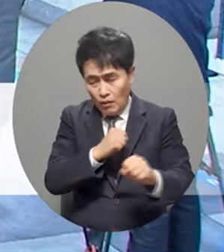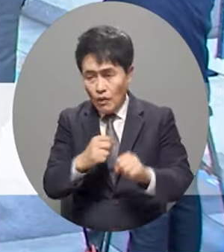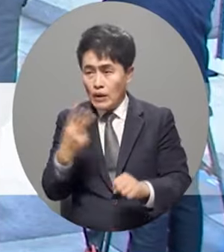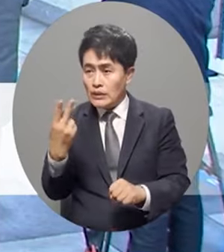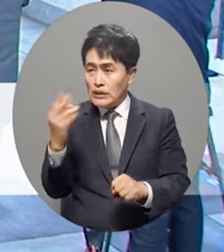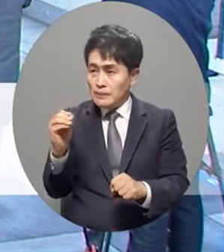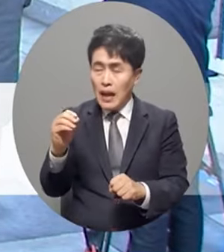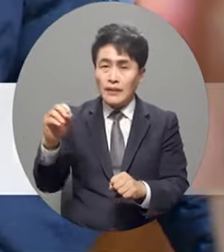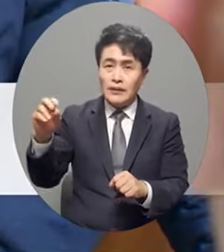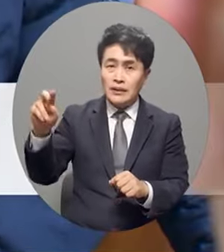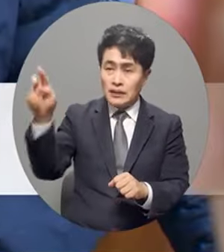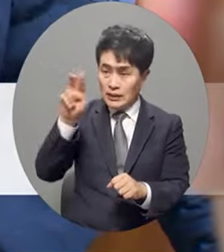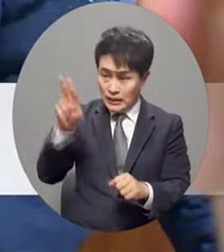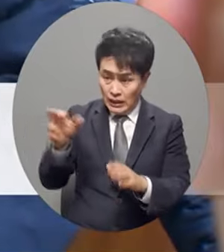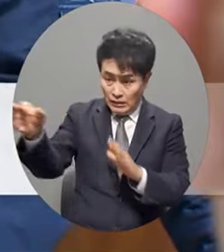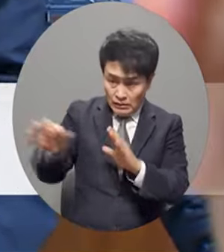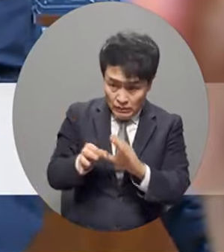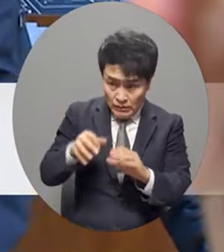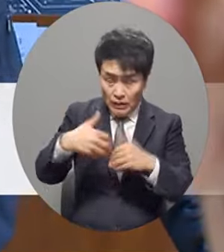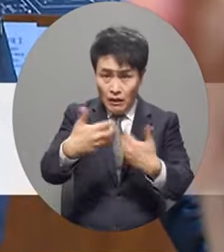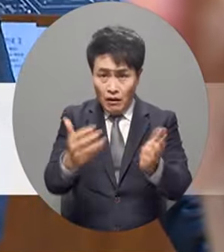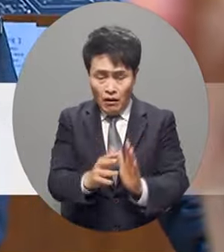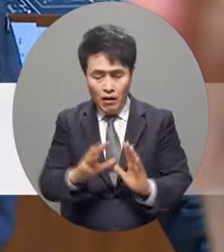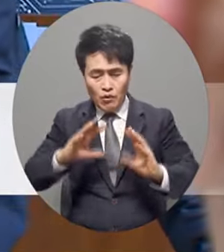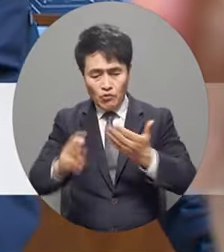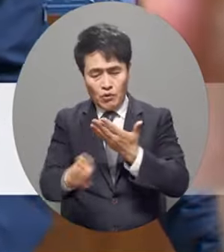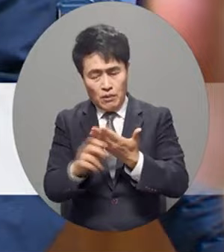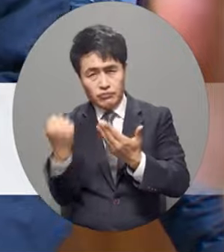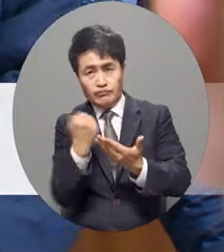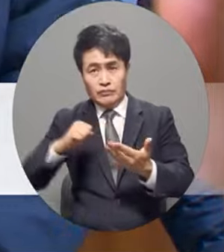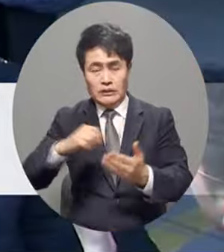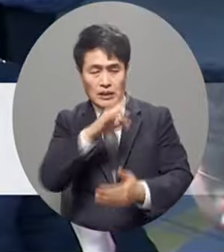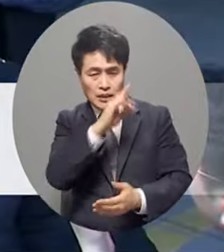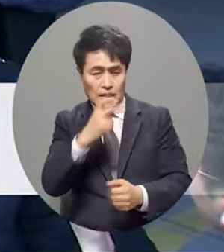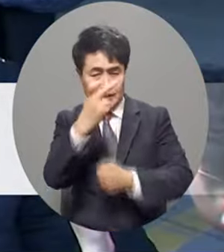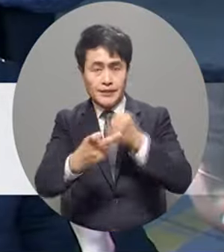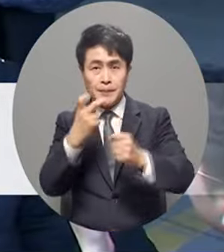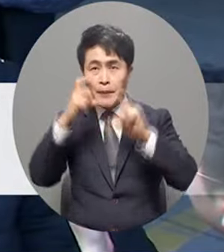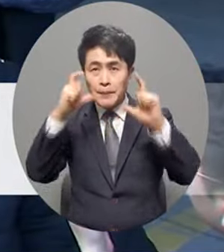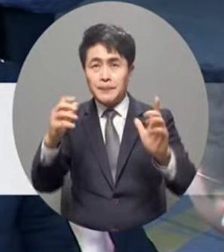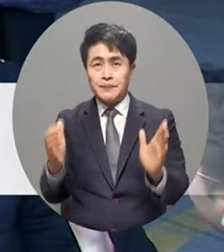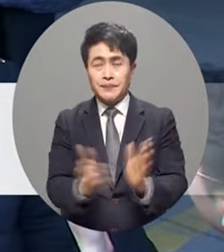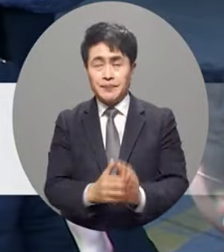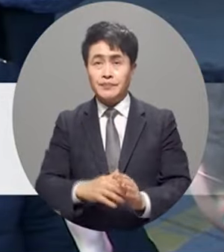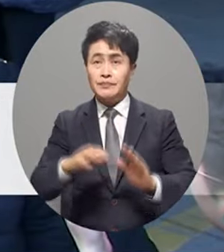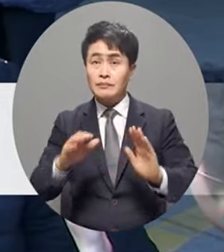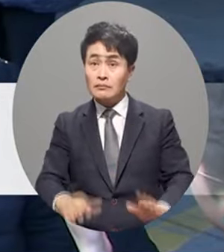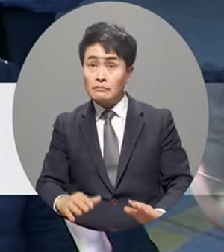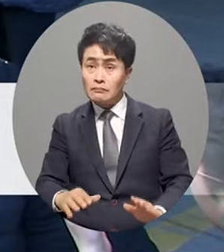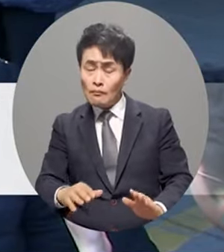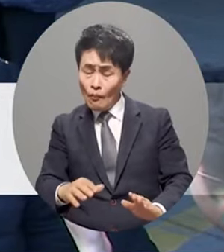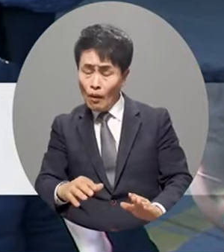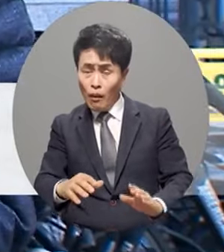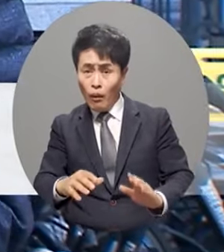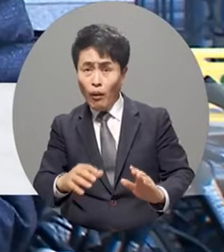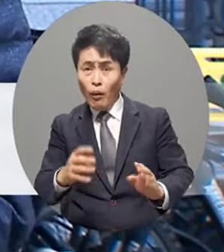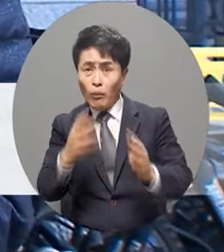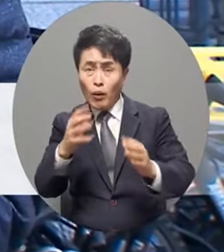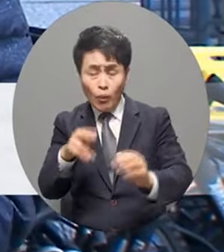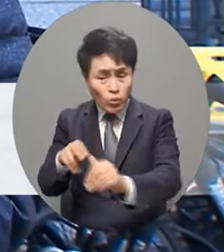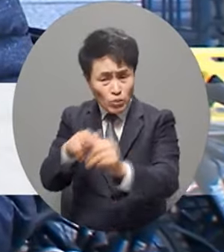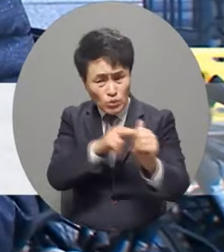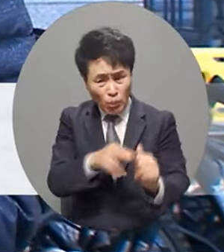달러를 받는 등 국가보안법을 위반했다면서 각각 징역 12년을 선고했습니다. 다만 피고인들이 수집한